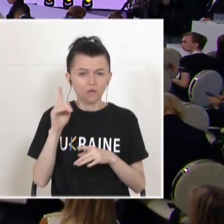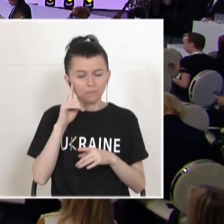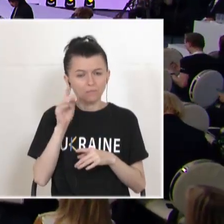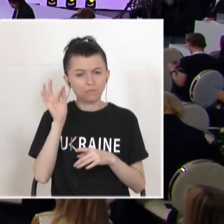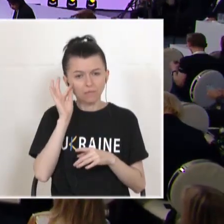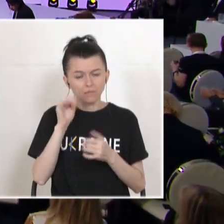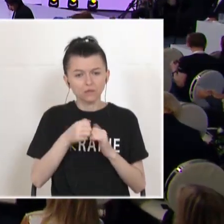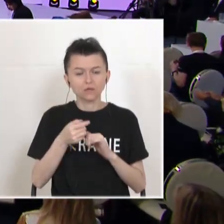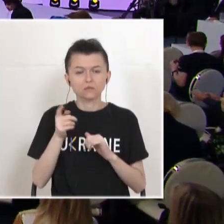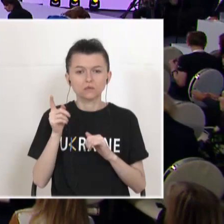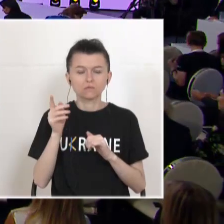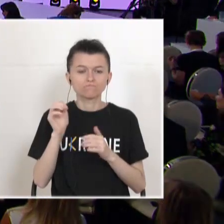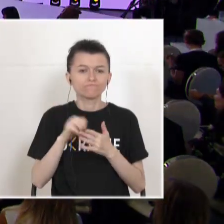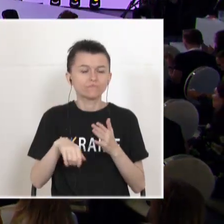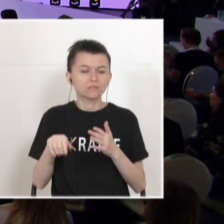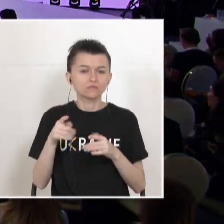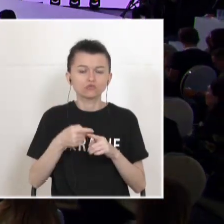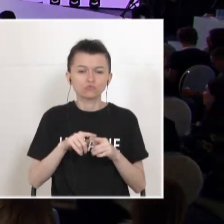ніяк.